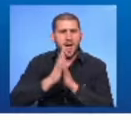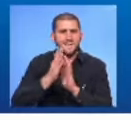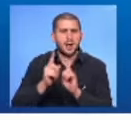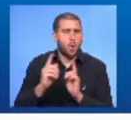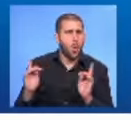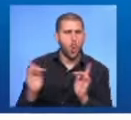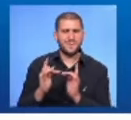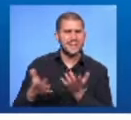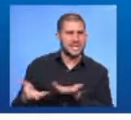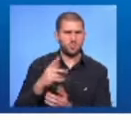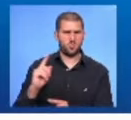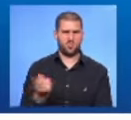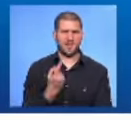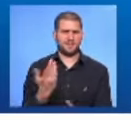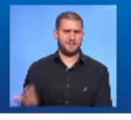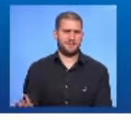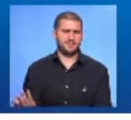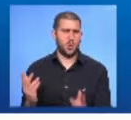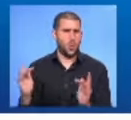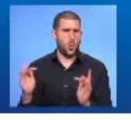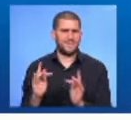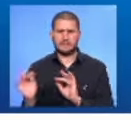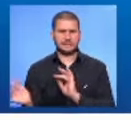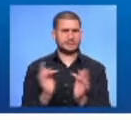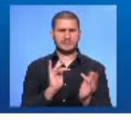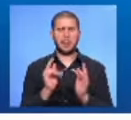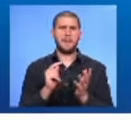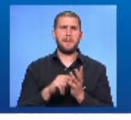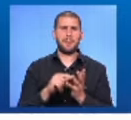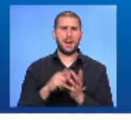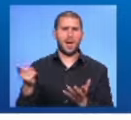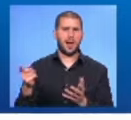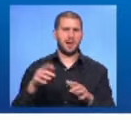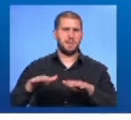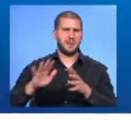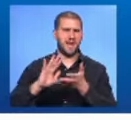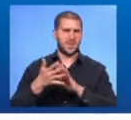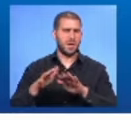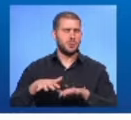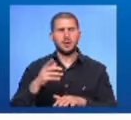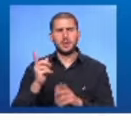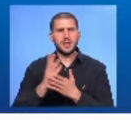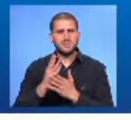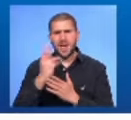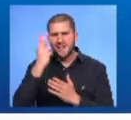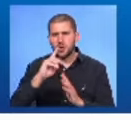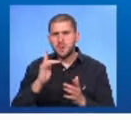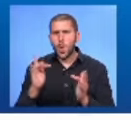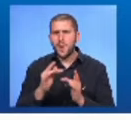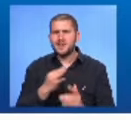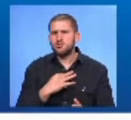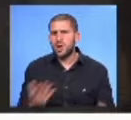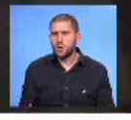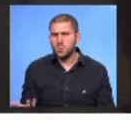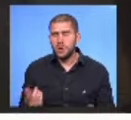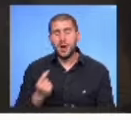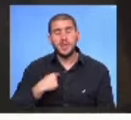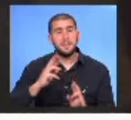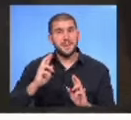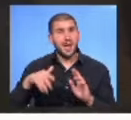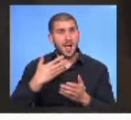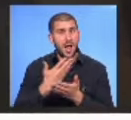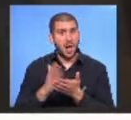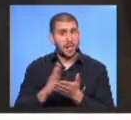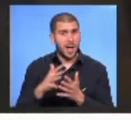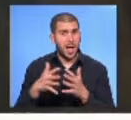אויבויות, אויבים זה וזה, בגלל זה וזה, בסוף גילינו מי האויבים האמיתיים שלנו. אני מאוד מקווה שאחרי ההחלטה הזאת של ארצות